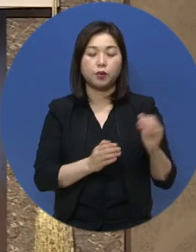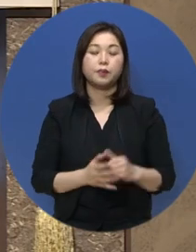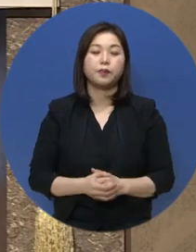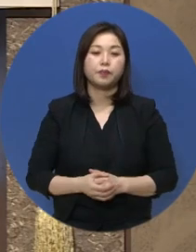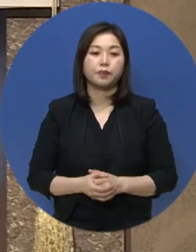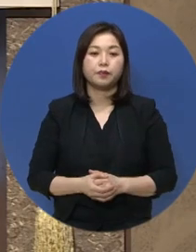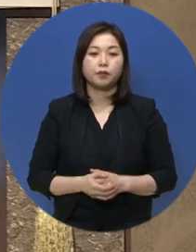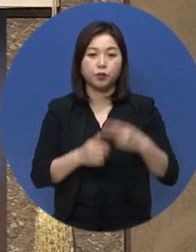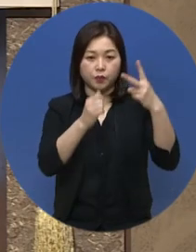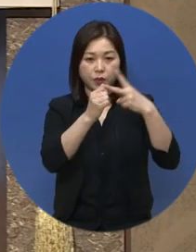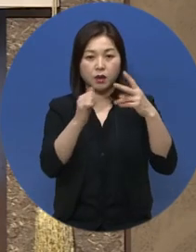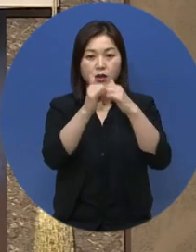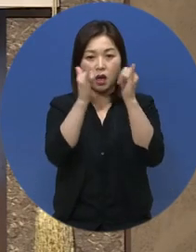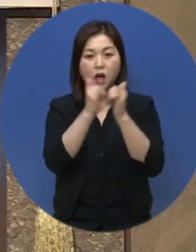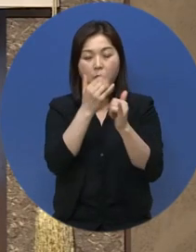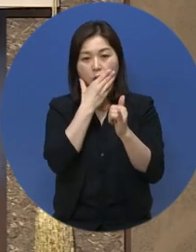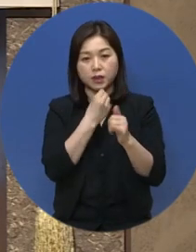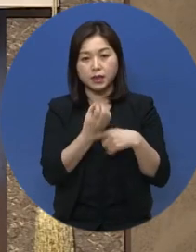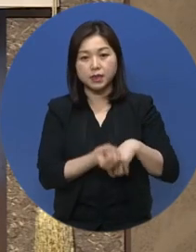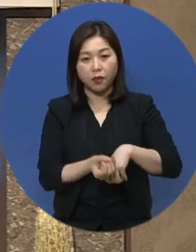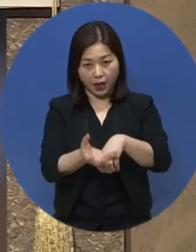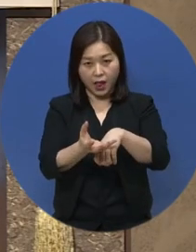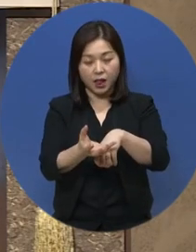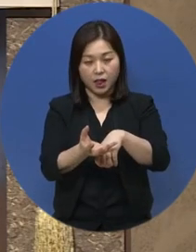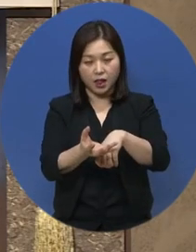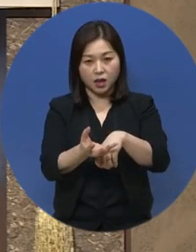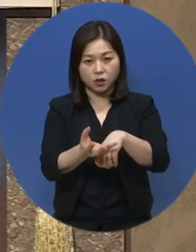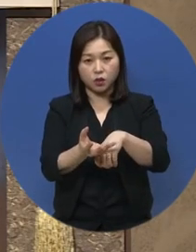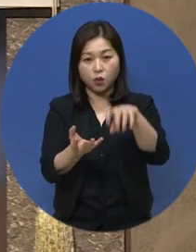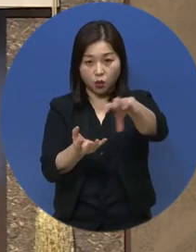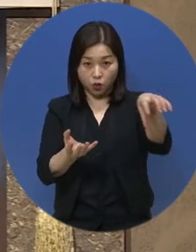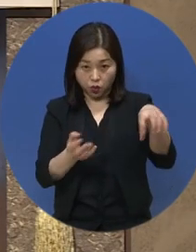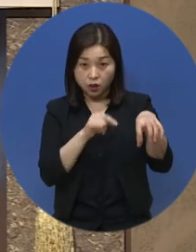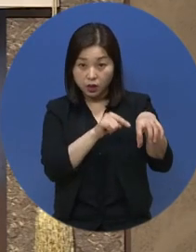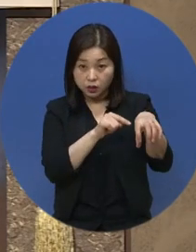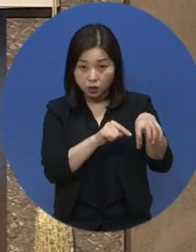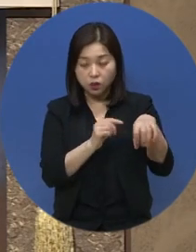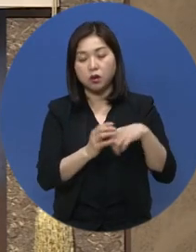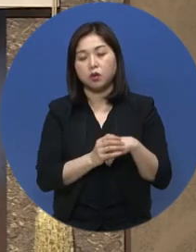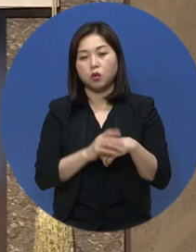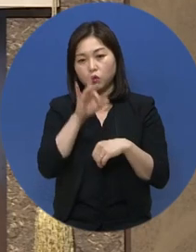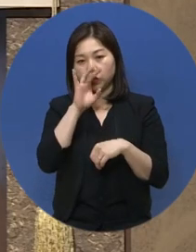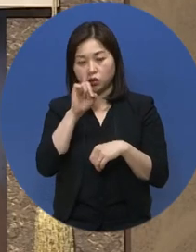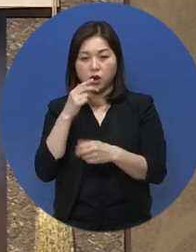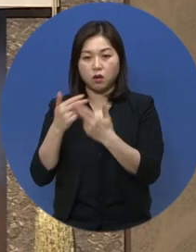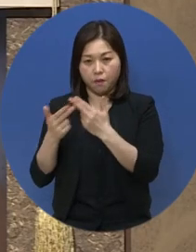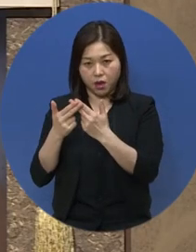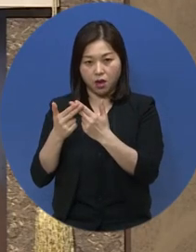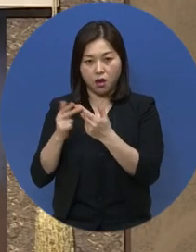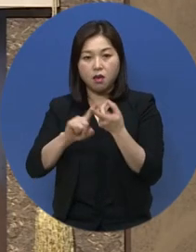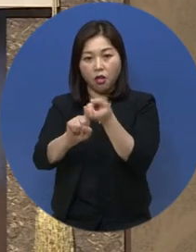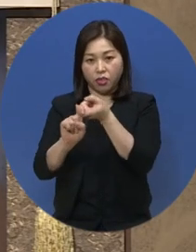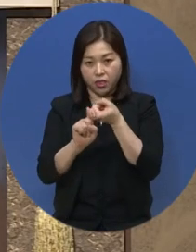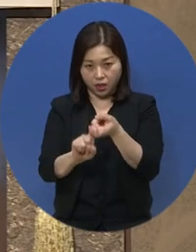아니라 이제 사회복지 전달 체계들과 함께 또 중앙협회들과 함께 연대하는